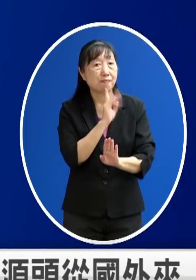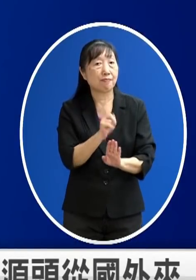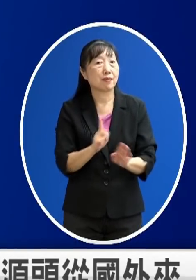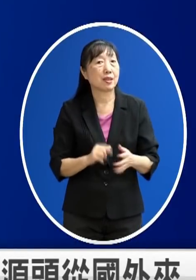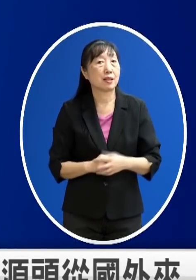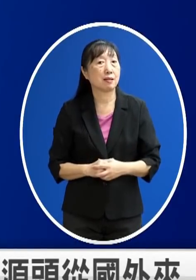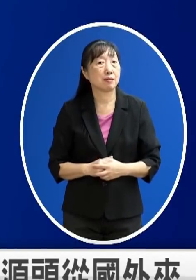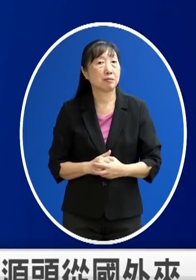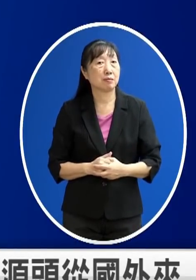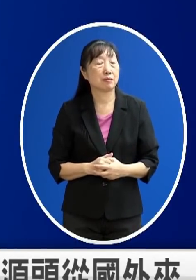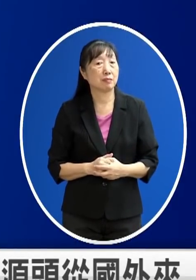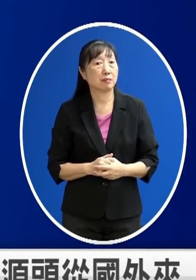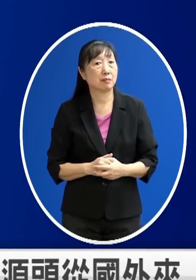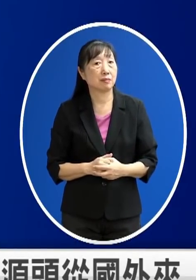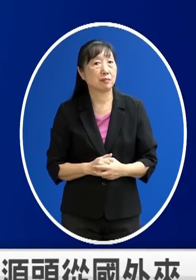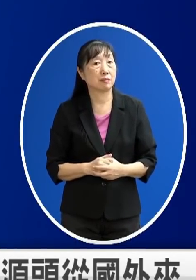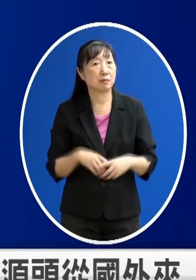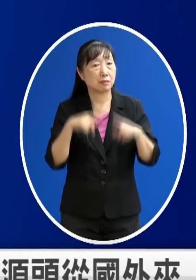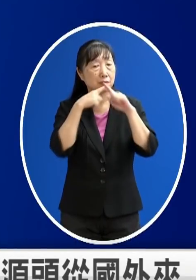Lambda。